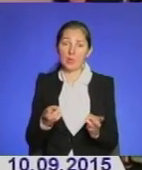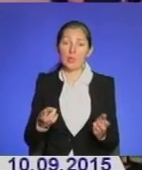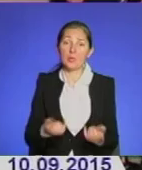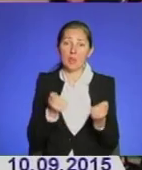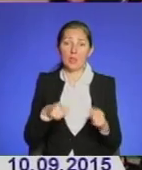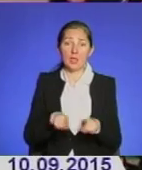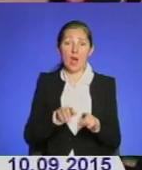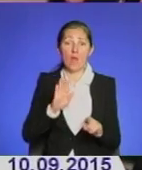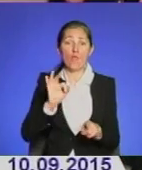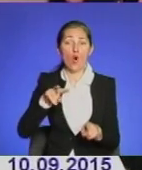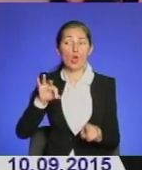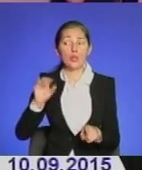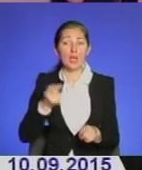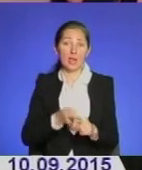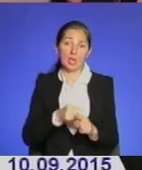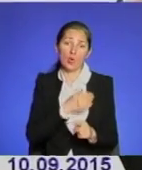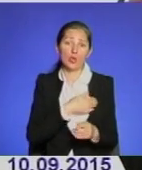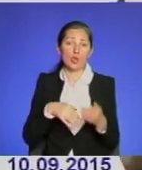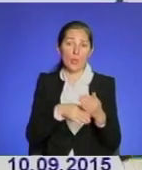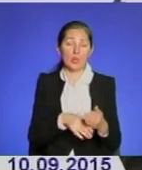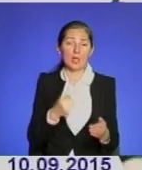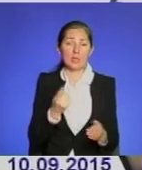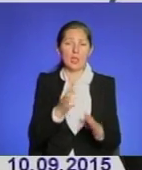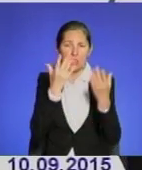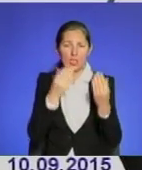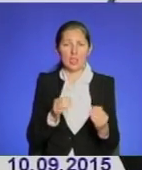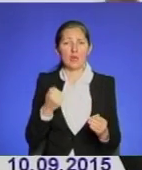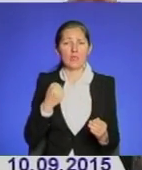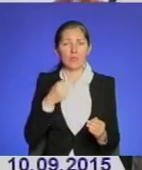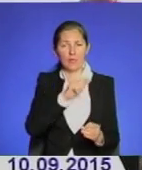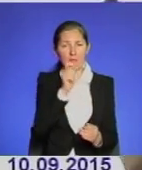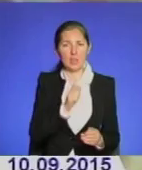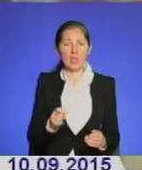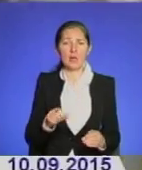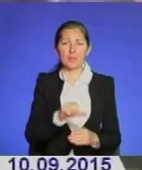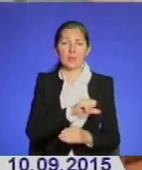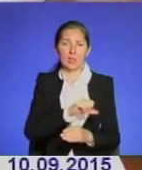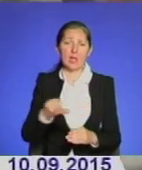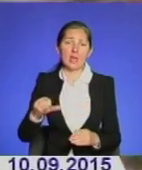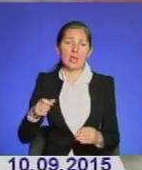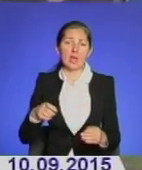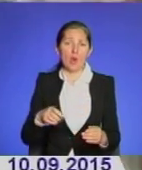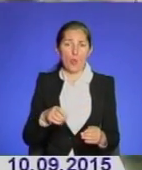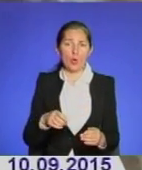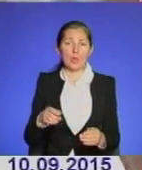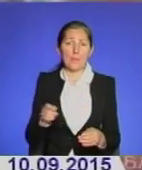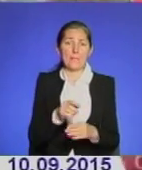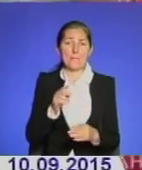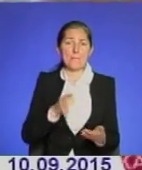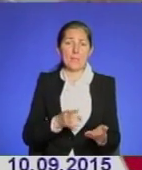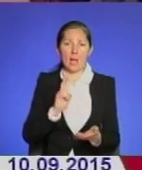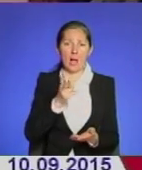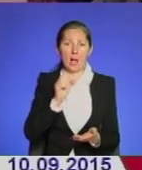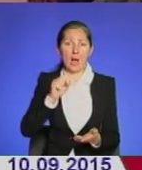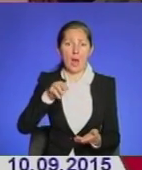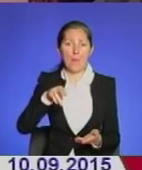Із перших днів війни на лінії оборони капеланська служба Тернопільської єпархії Української православної церкви Київського патріархату